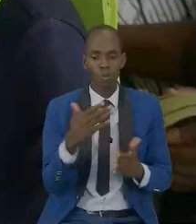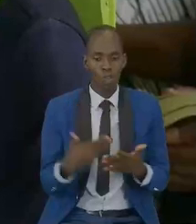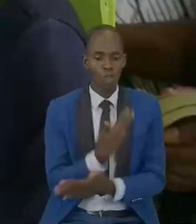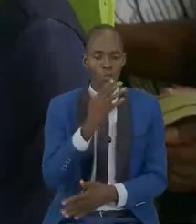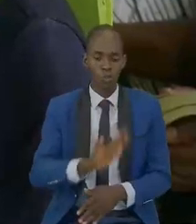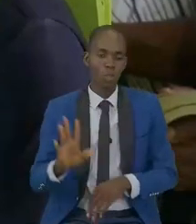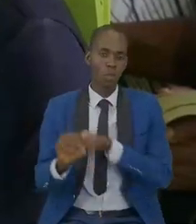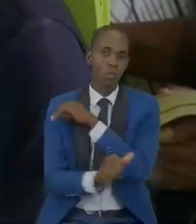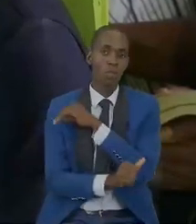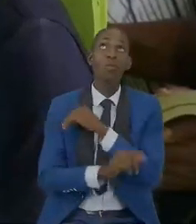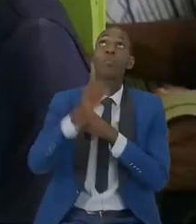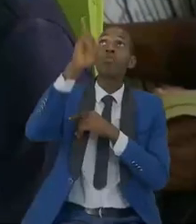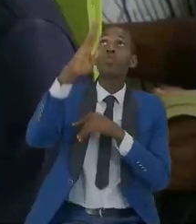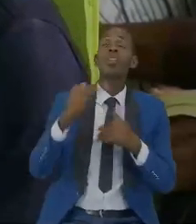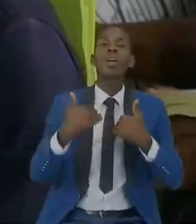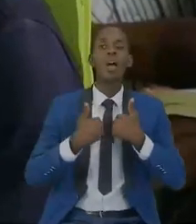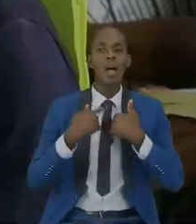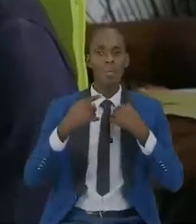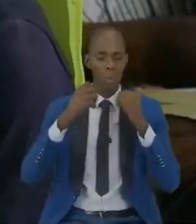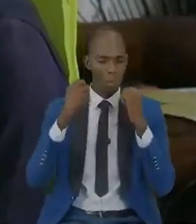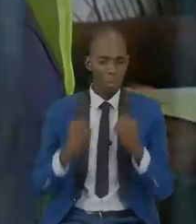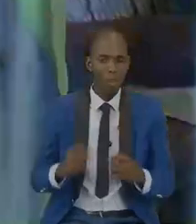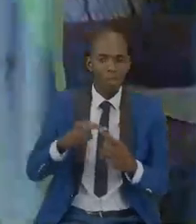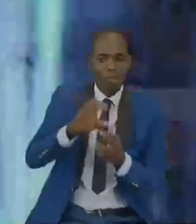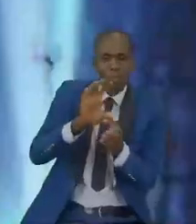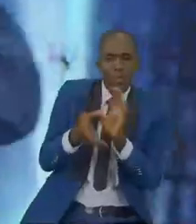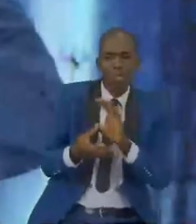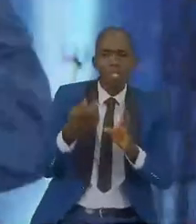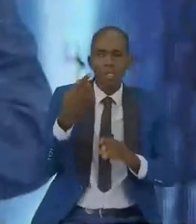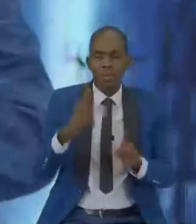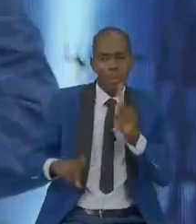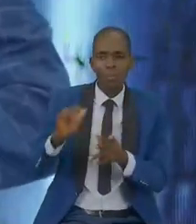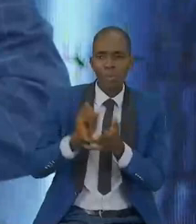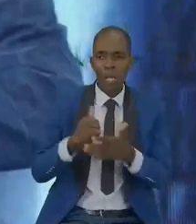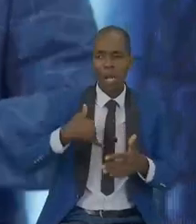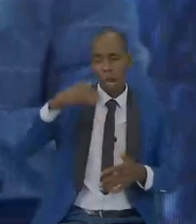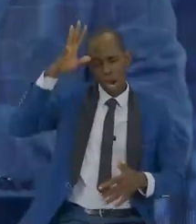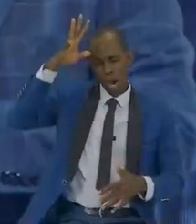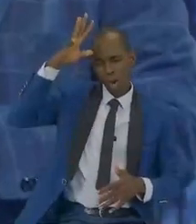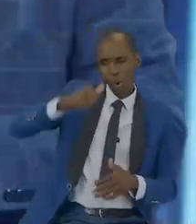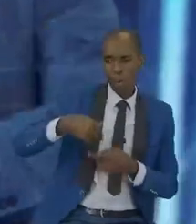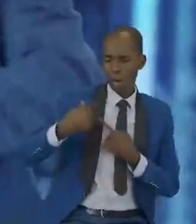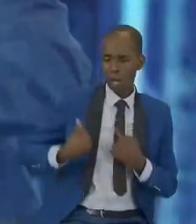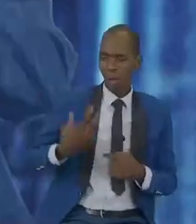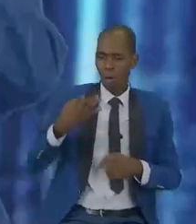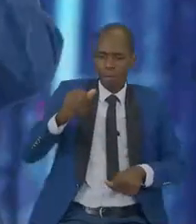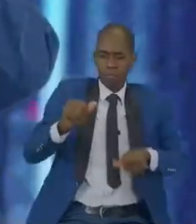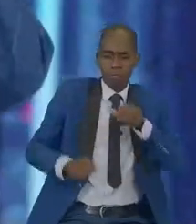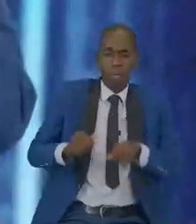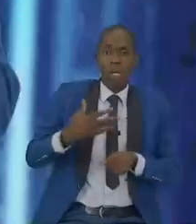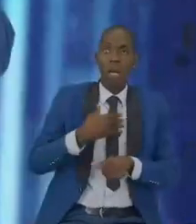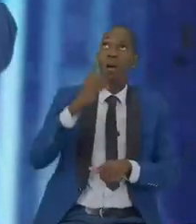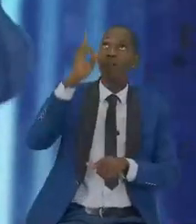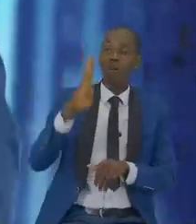des enfants tendres d'Abraham. Il a la puissance pour convertir ceux qui ont le cœur de